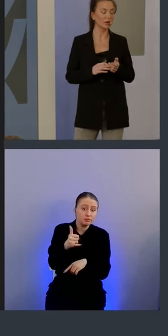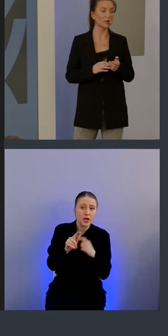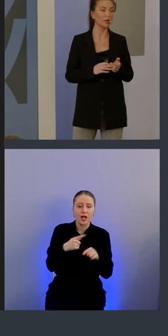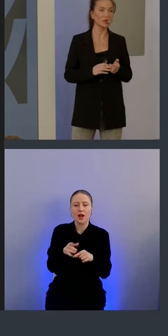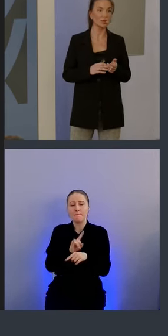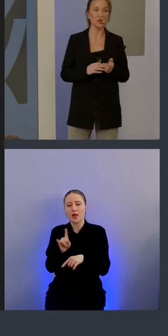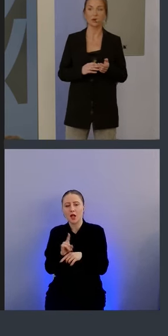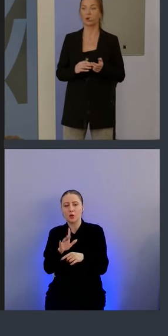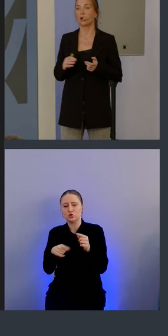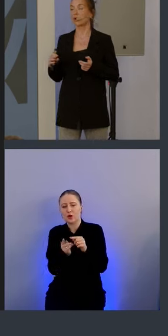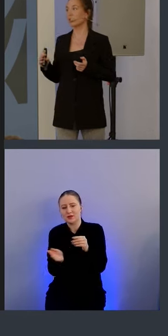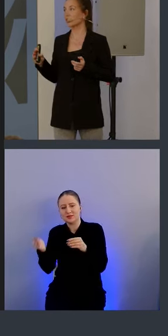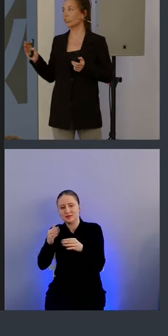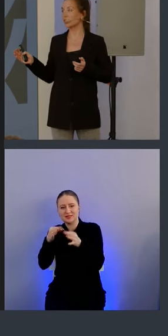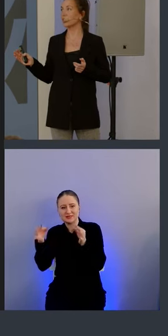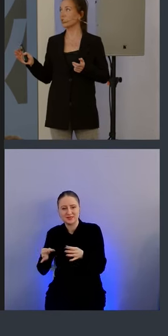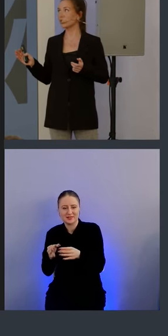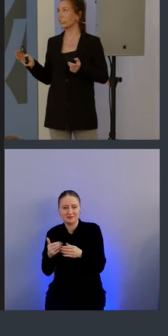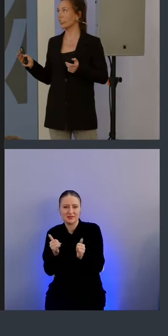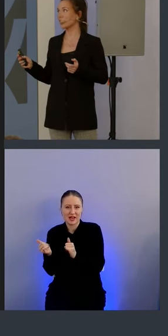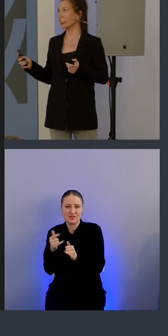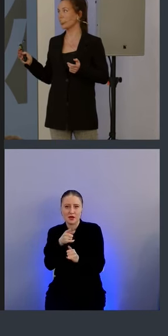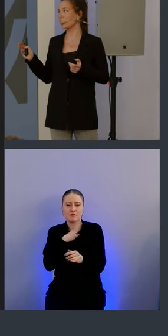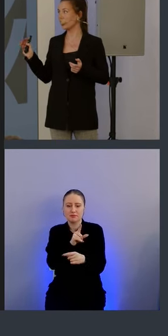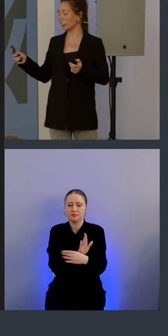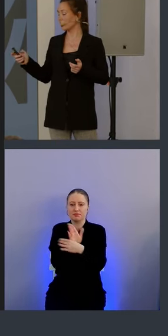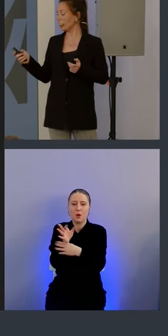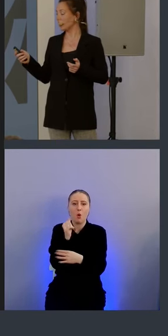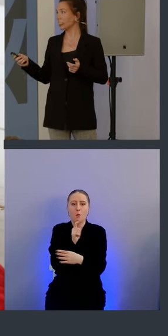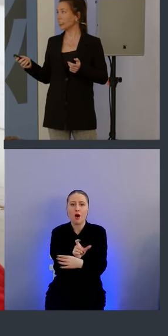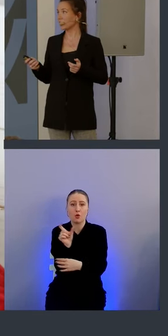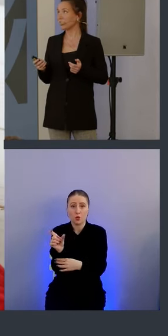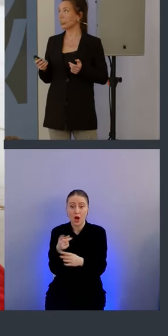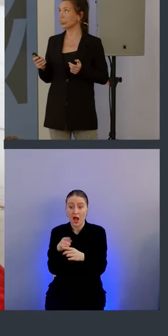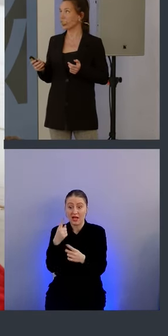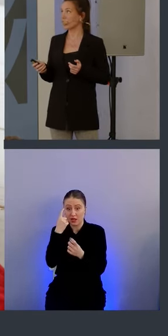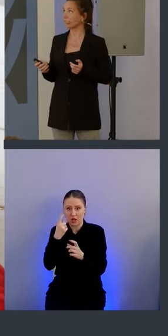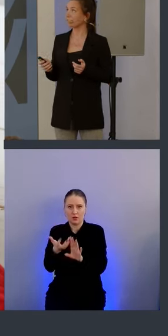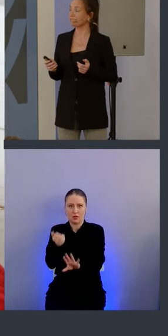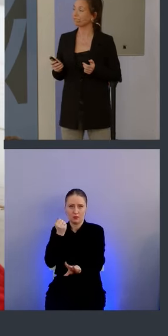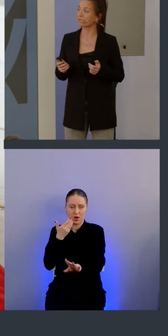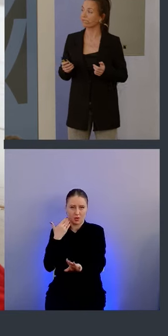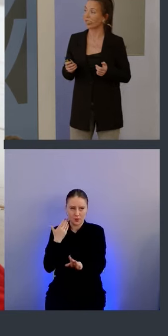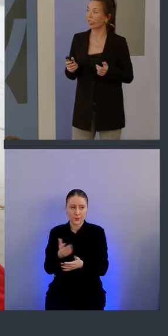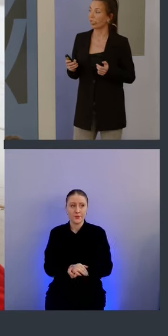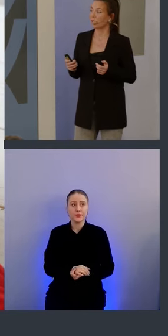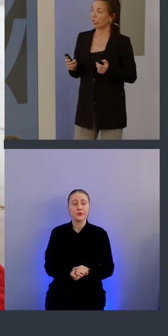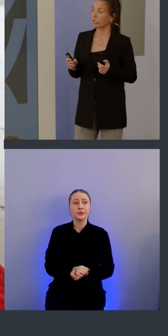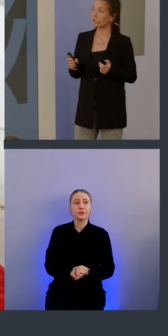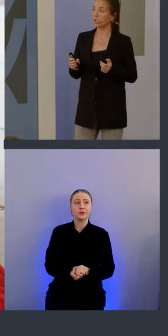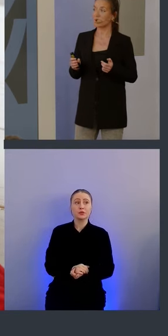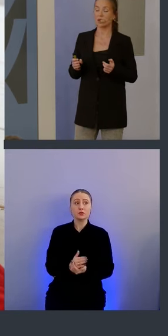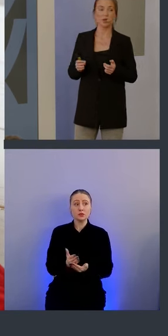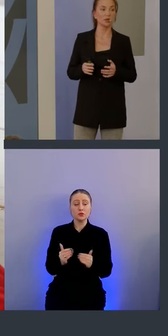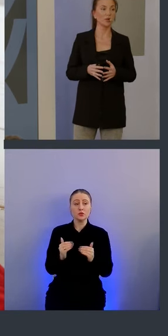подделку какого-то ресурса, на котором требуется аутентификация по паролю, эти данные все получает.